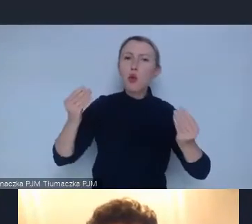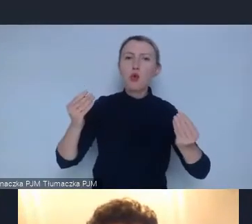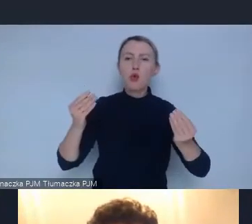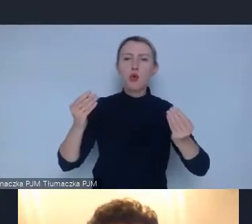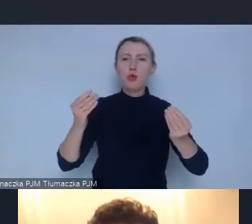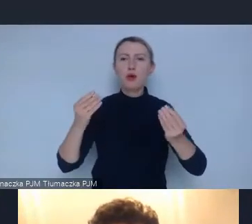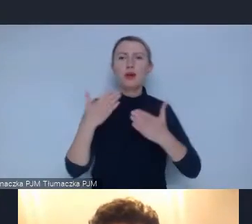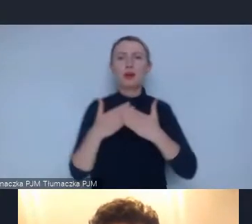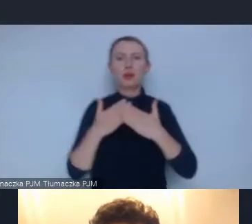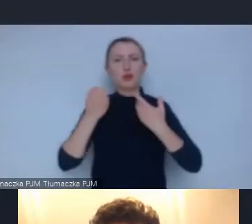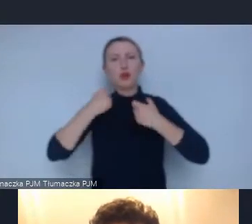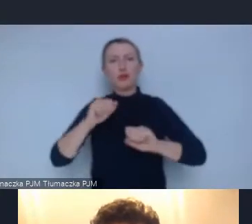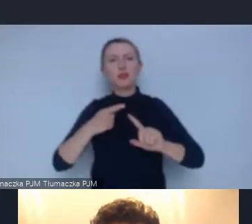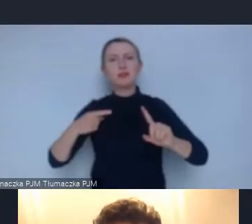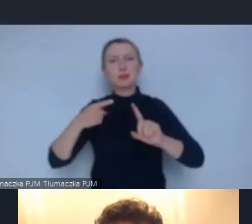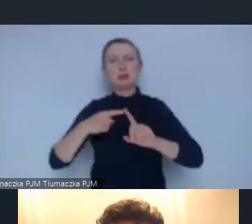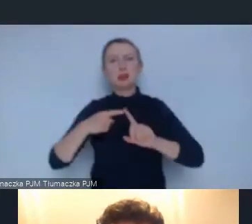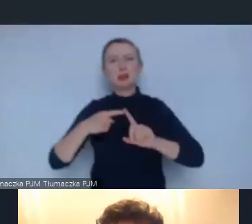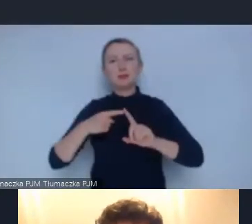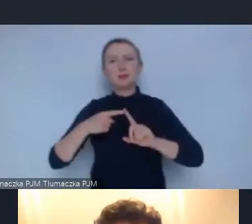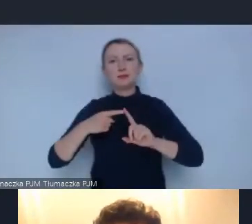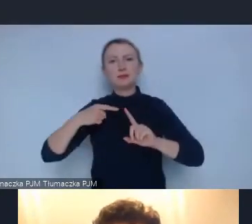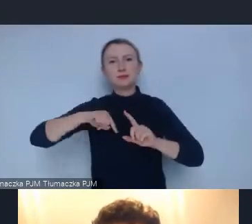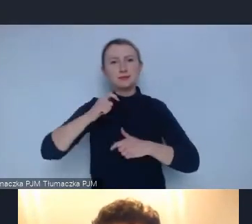stąd odważne cele, które sobie stawiam.